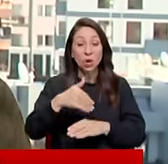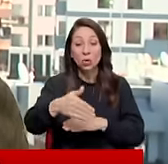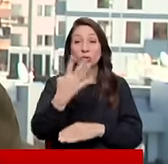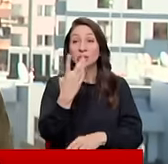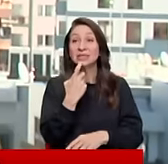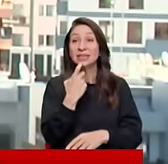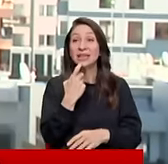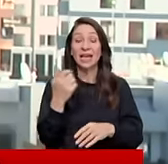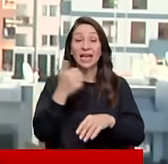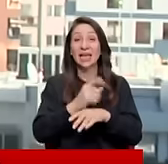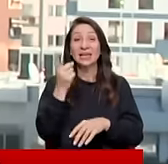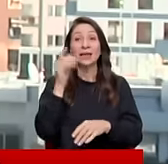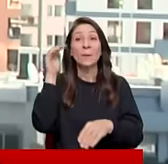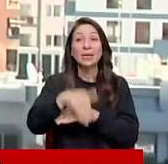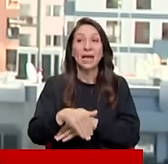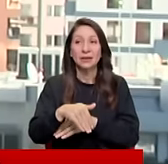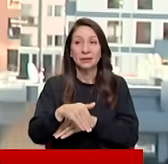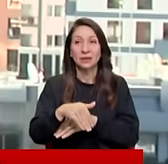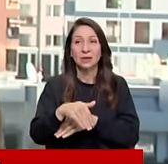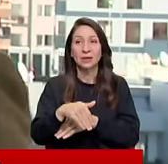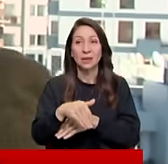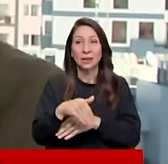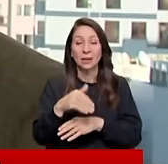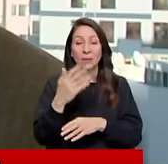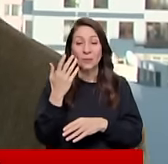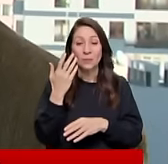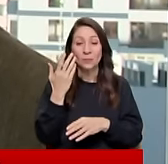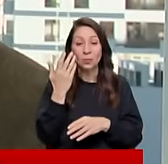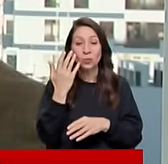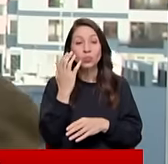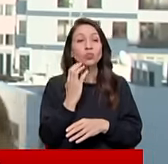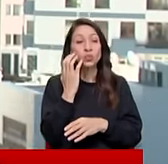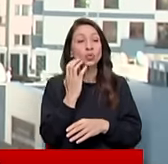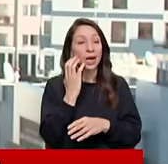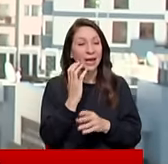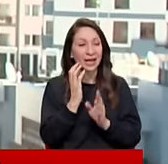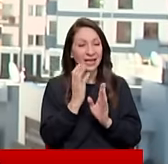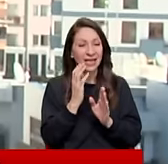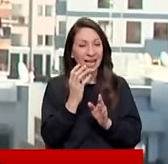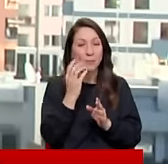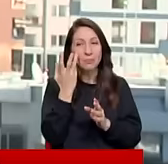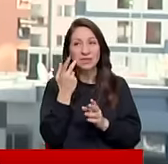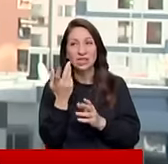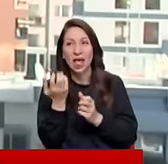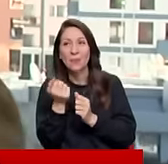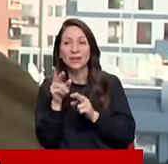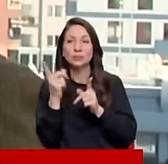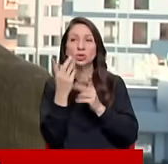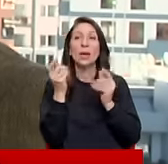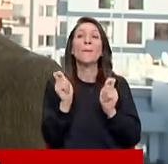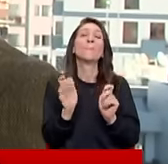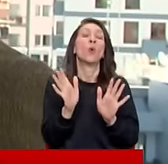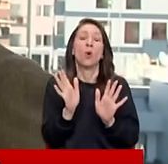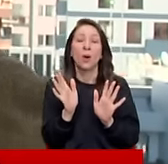4 senelik iktidar da batar. Hani pirince şeye bulgura giderken pirinçten olmak gibi bir şey olur. Onun için